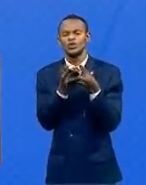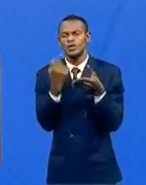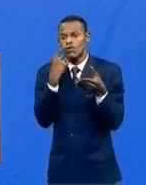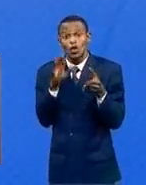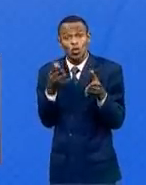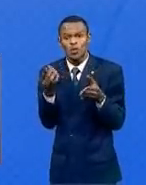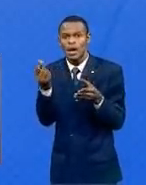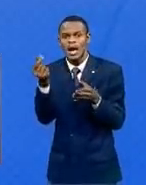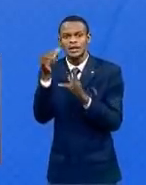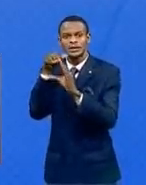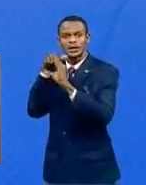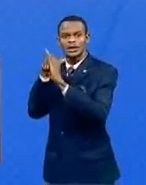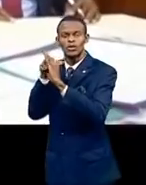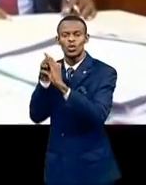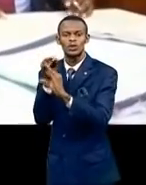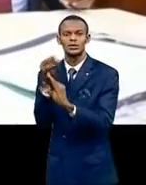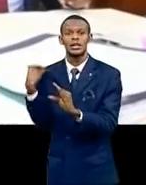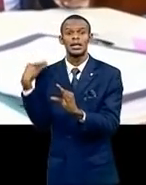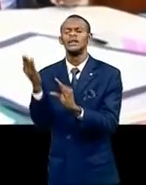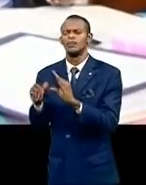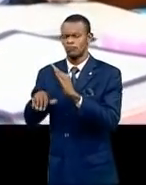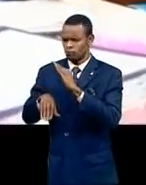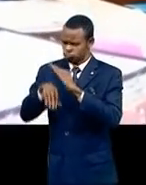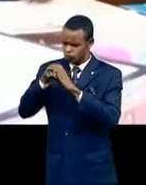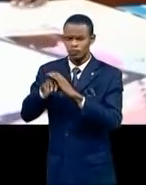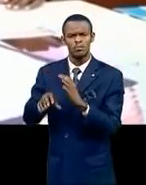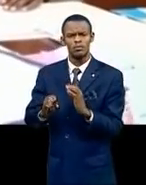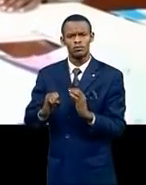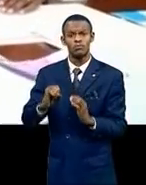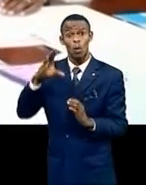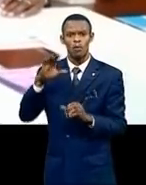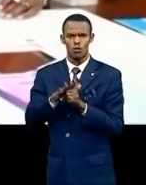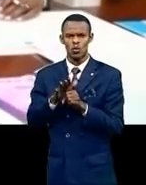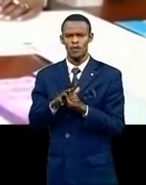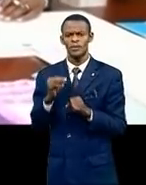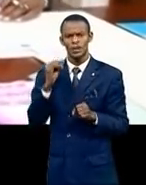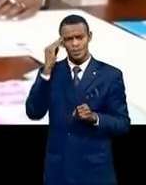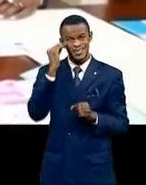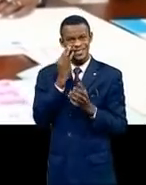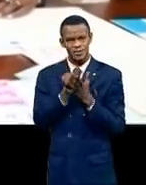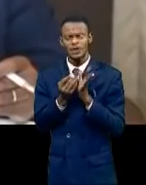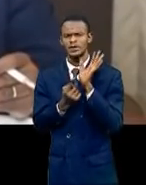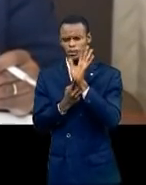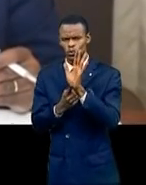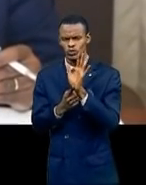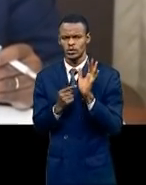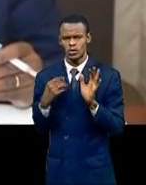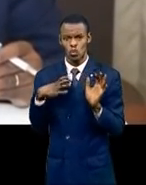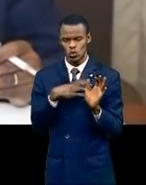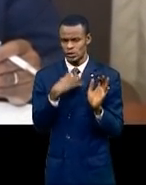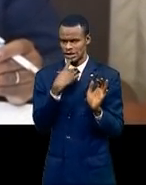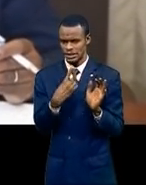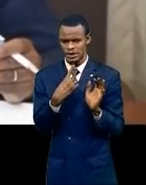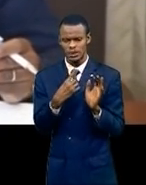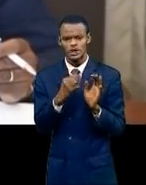l'État. Le ministre des Finances a présenté au Conseil la situation de la trésorerie de l'État du mois d'août